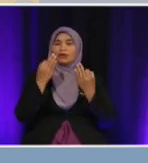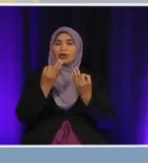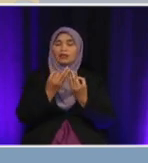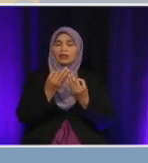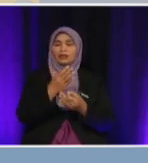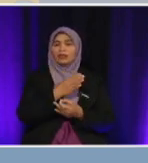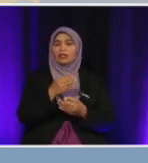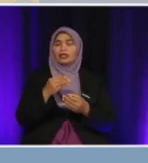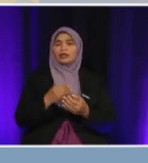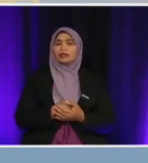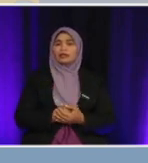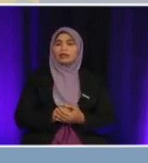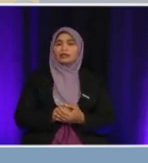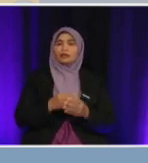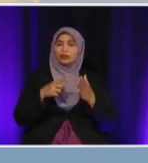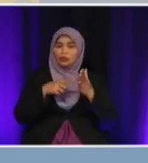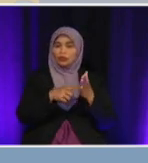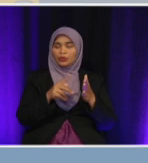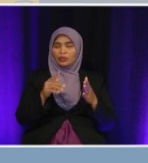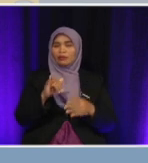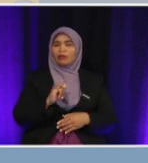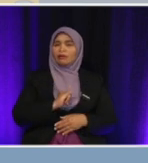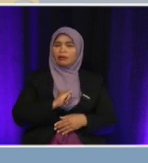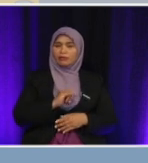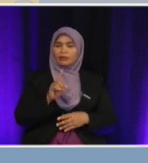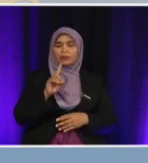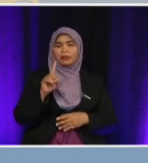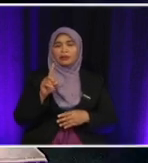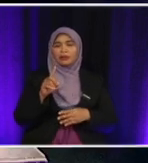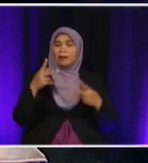aku di mana letaknya pasar jadi